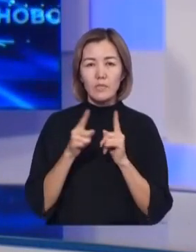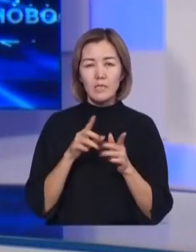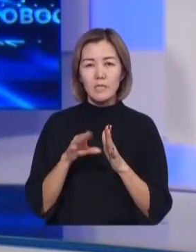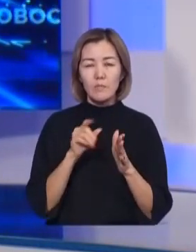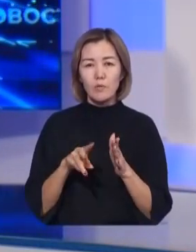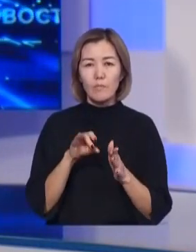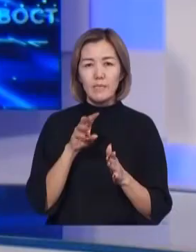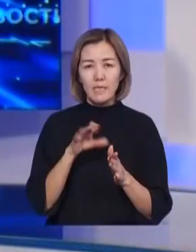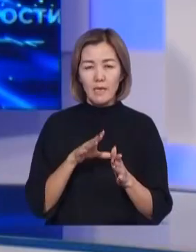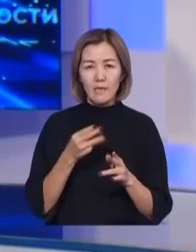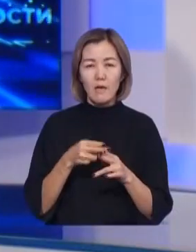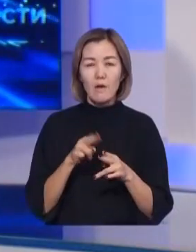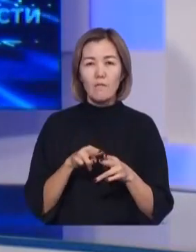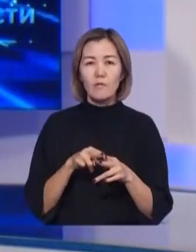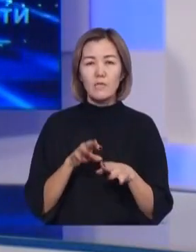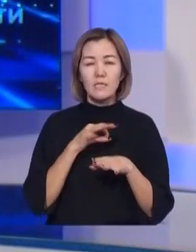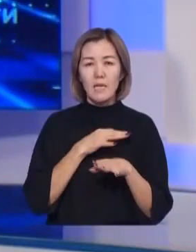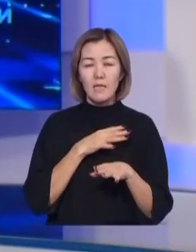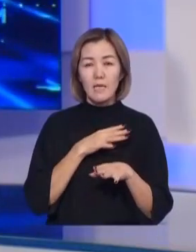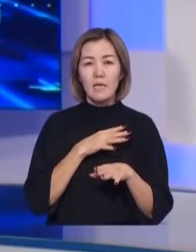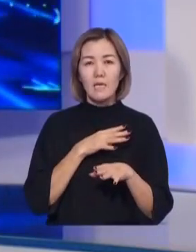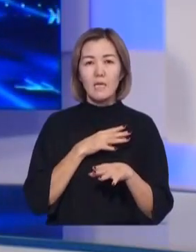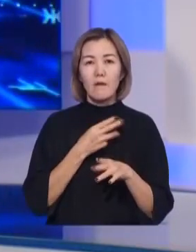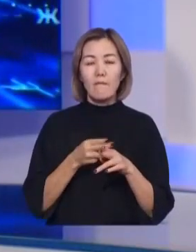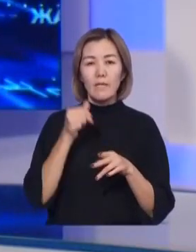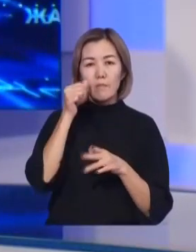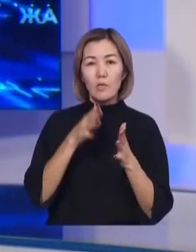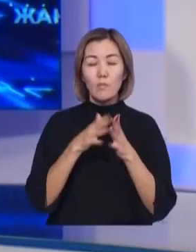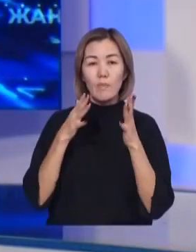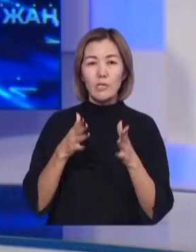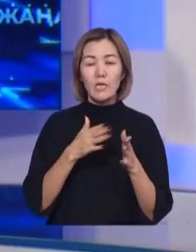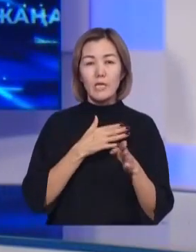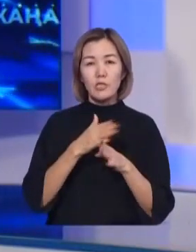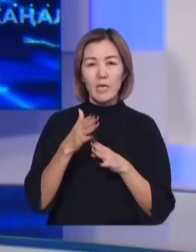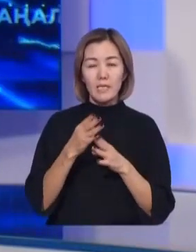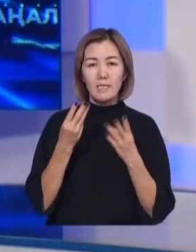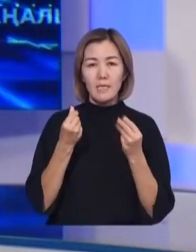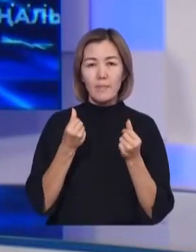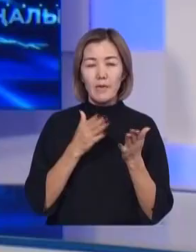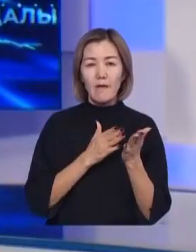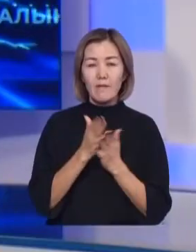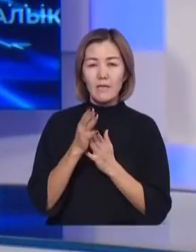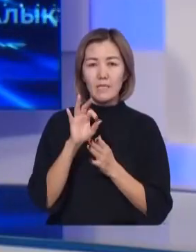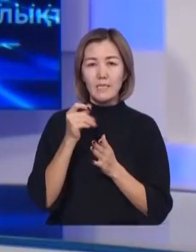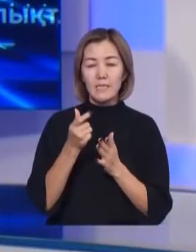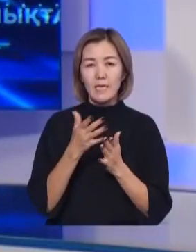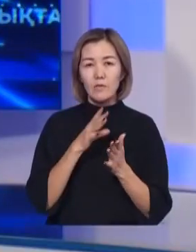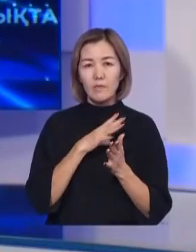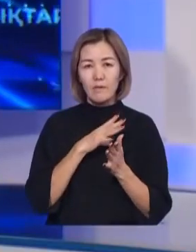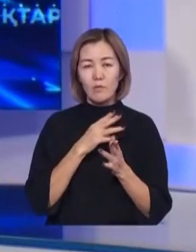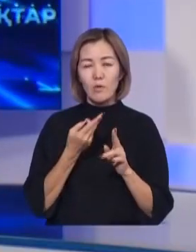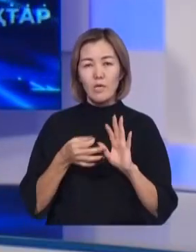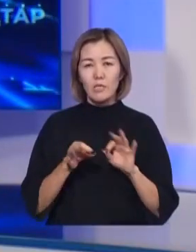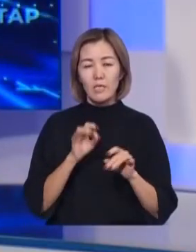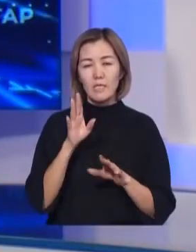депутатов маслихата в ходе которого стало Известно что в этом году большая часть средств направлена на социальную сферу тему